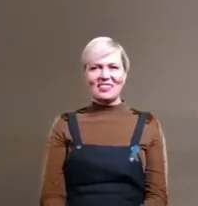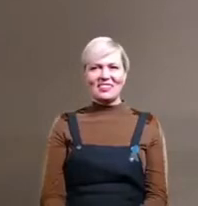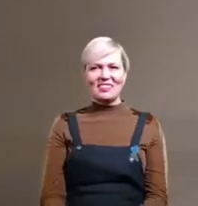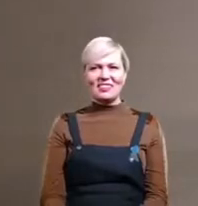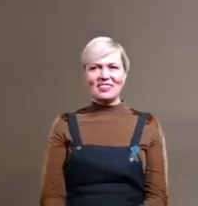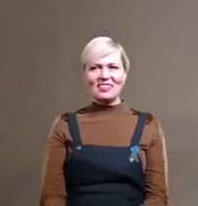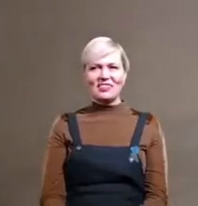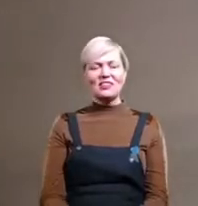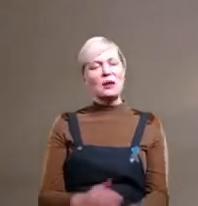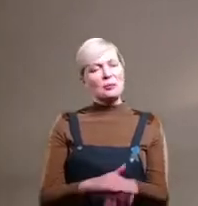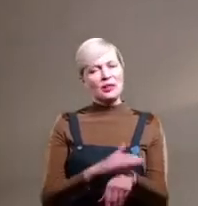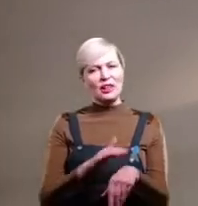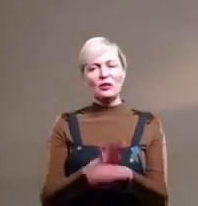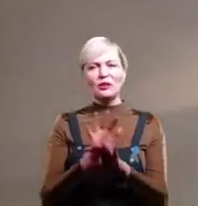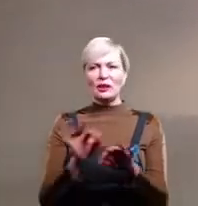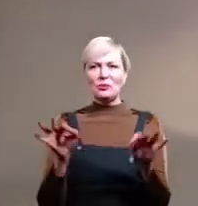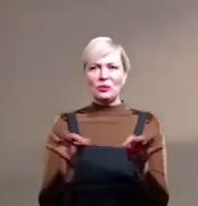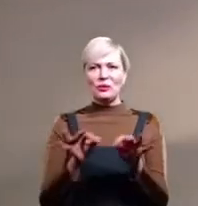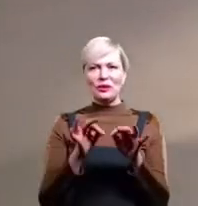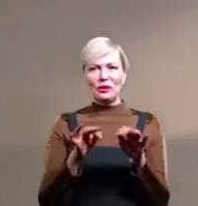Пожалуйста, музыка, можно?